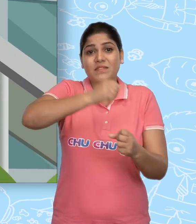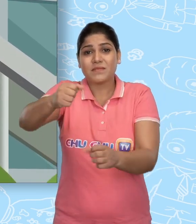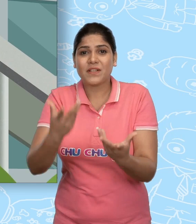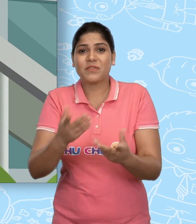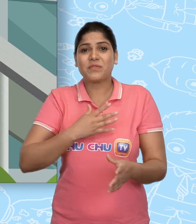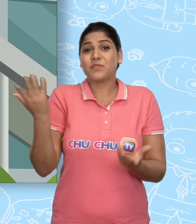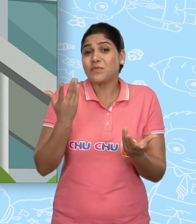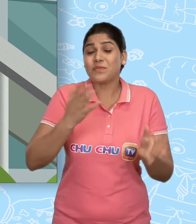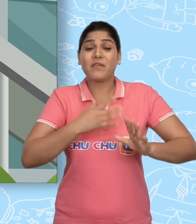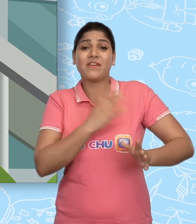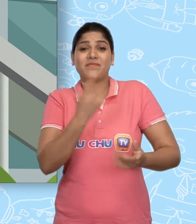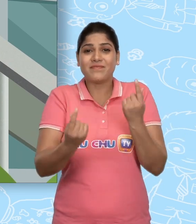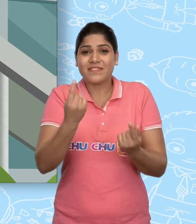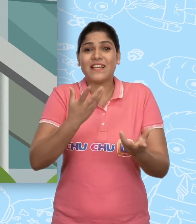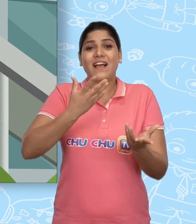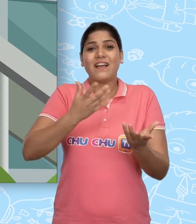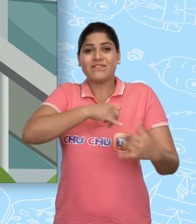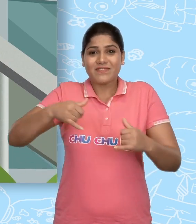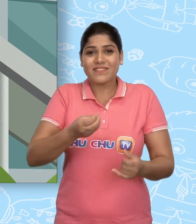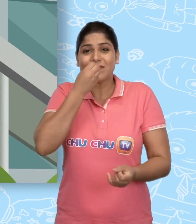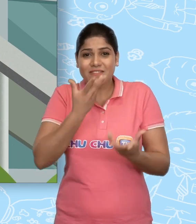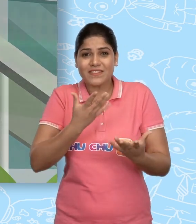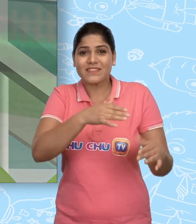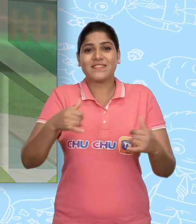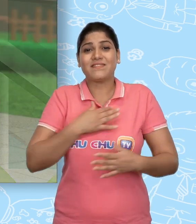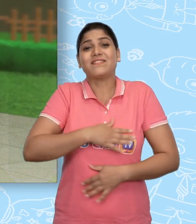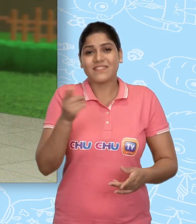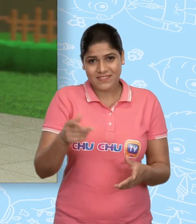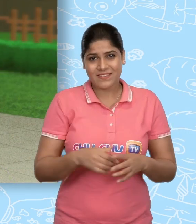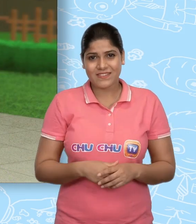खाना भी पैक कर लेती हूँ ताकि हम सब वहाँ पिकनिक कर सकें।